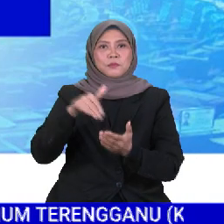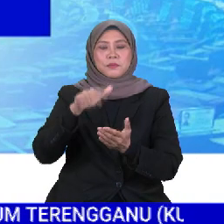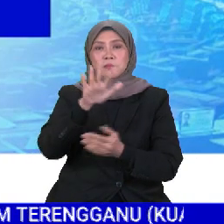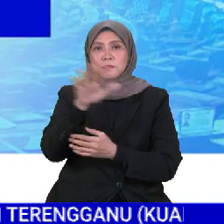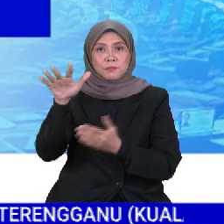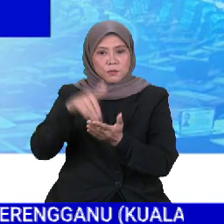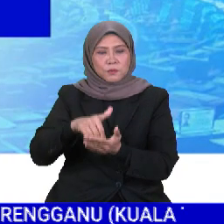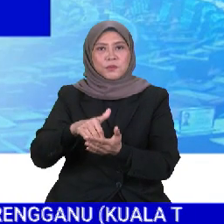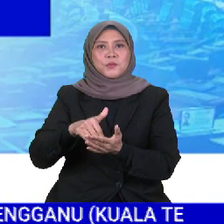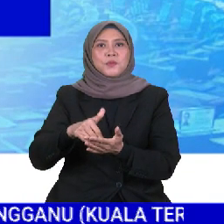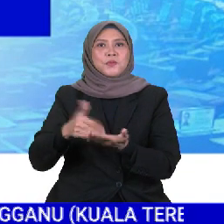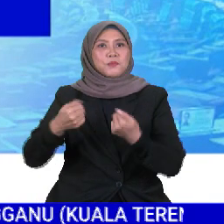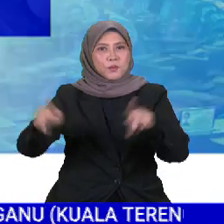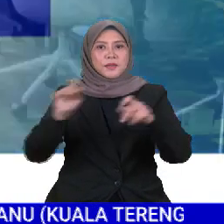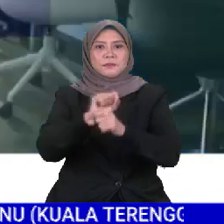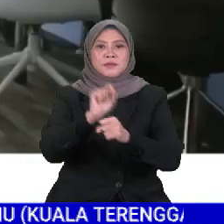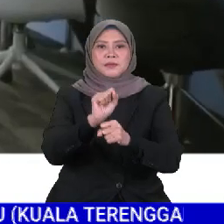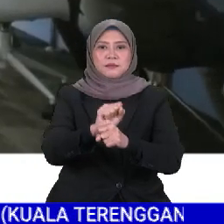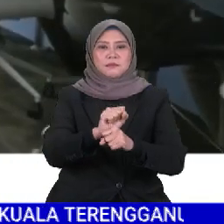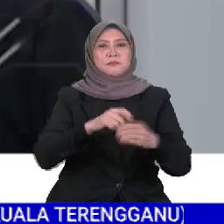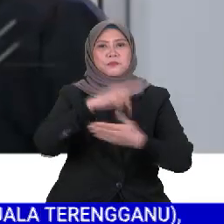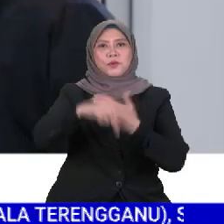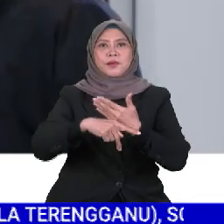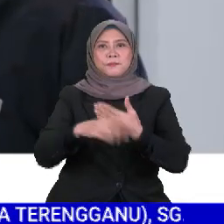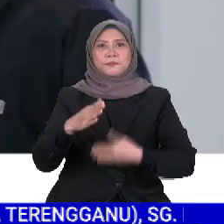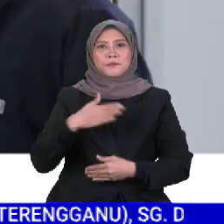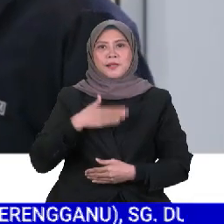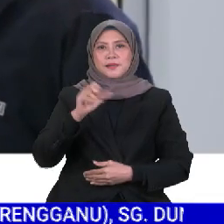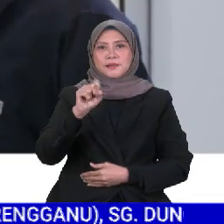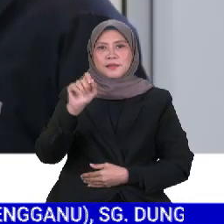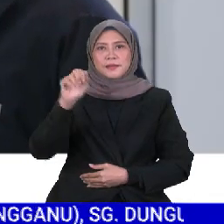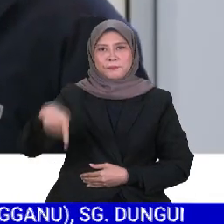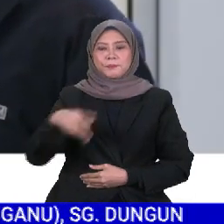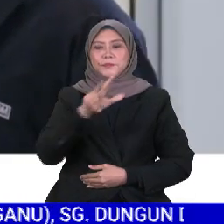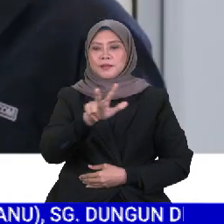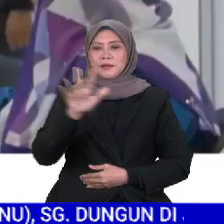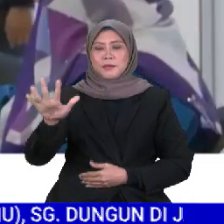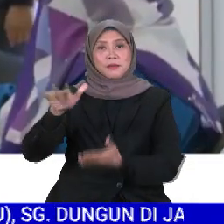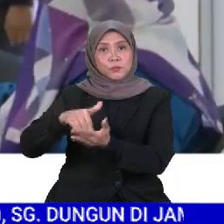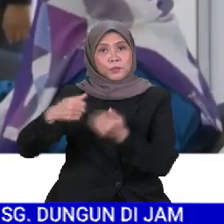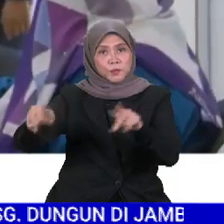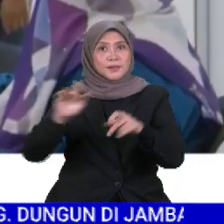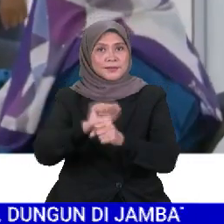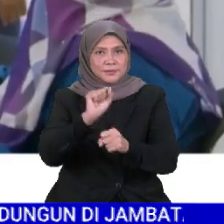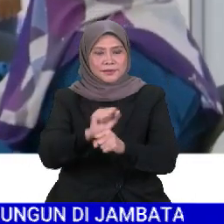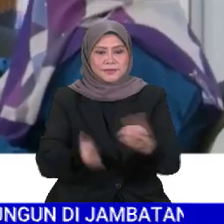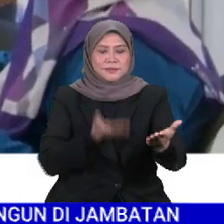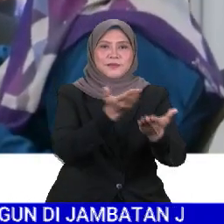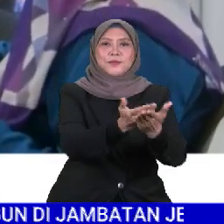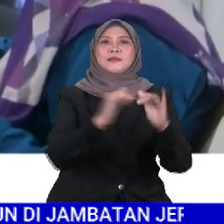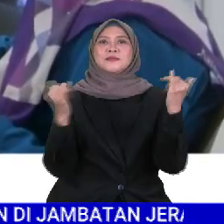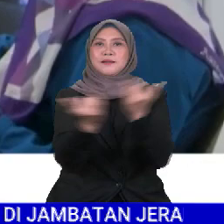pekerjaan untuk tahun hadapan, antaranya melalui program MyStep dengan 35,000 peluang pekerjaan ditawarkan